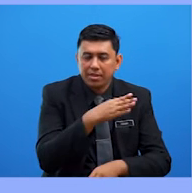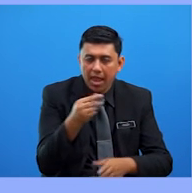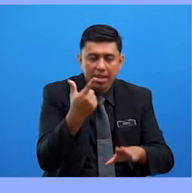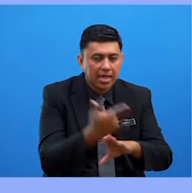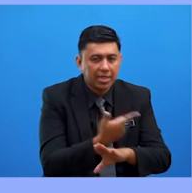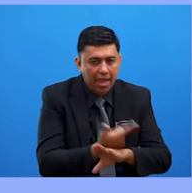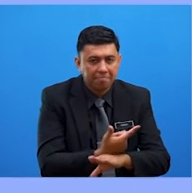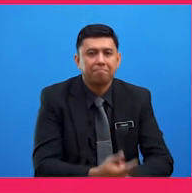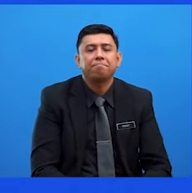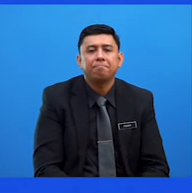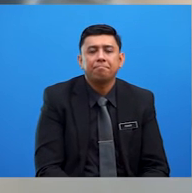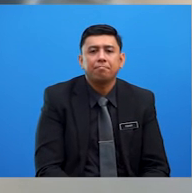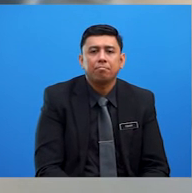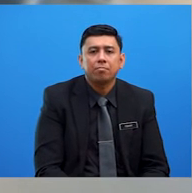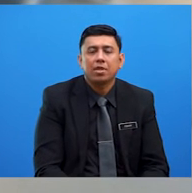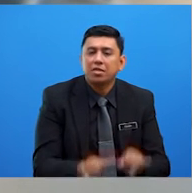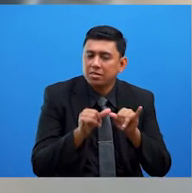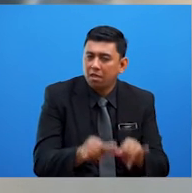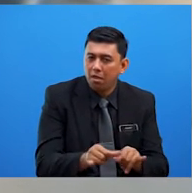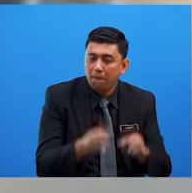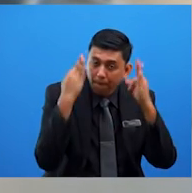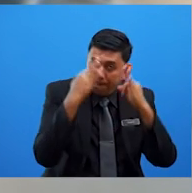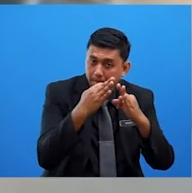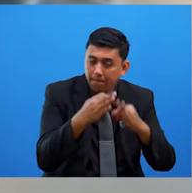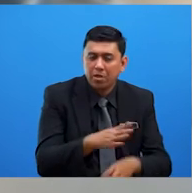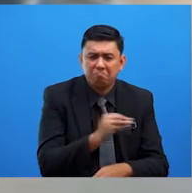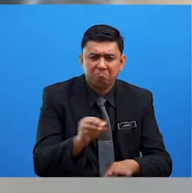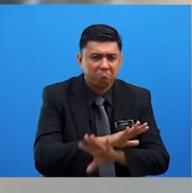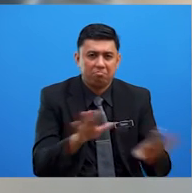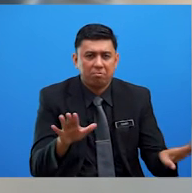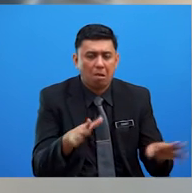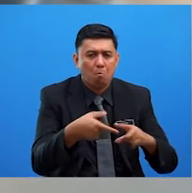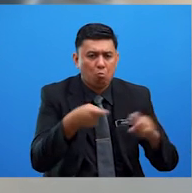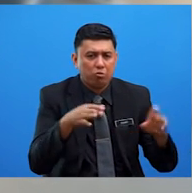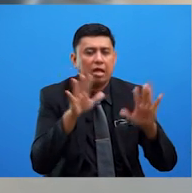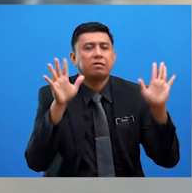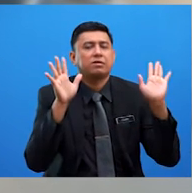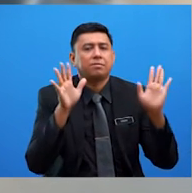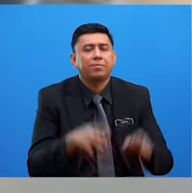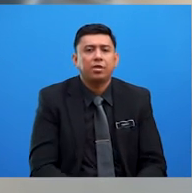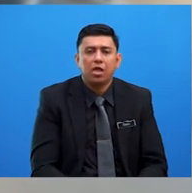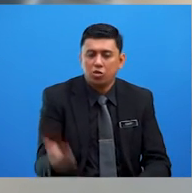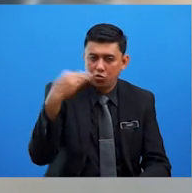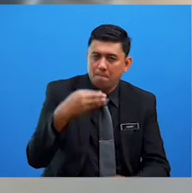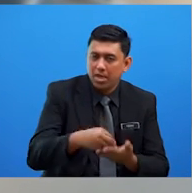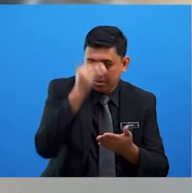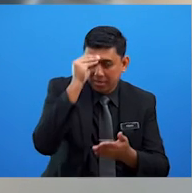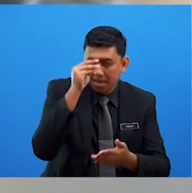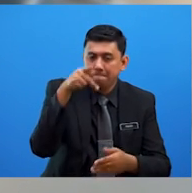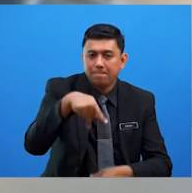peperiksaan dan latihan. Stay focused and never give up. Jom belajar pengajian